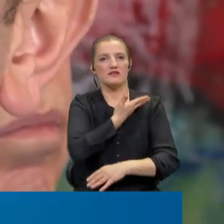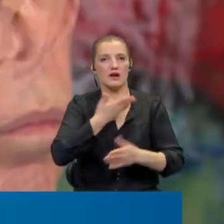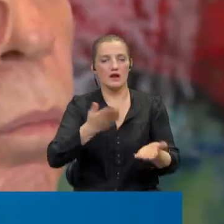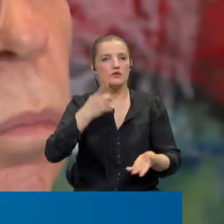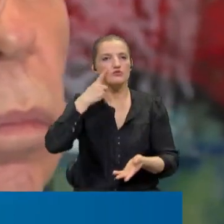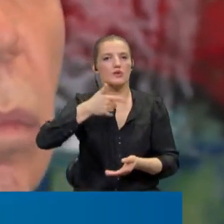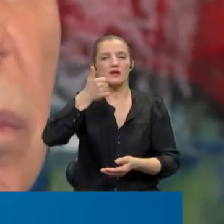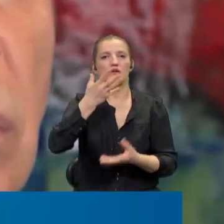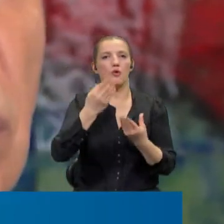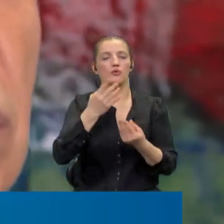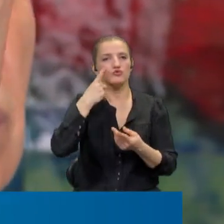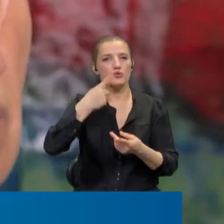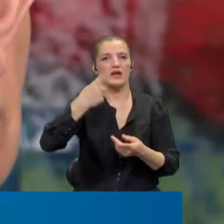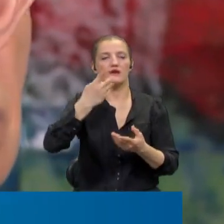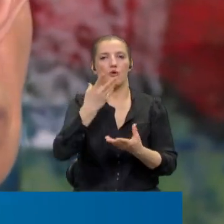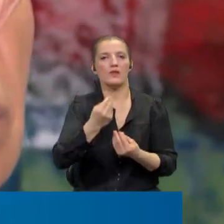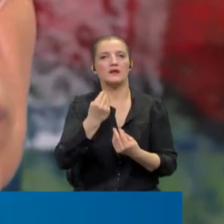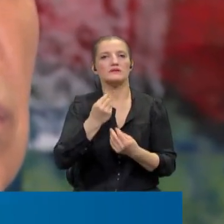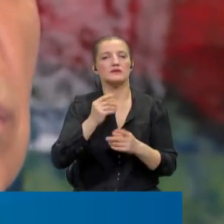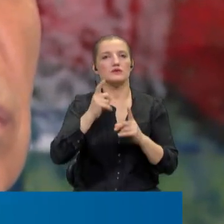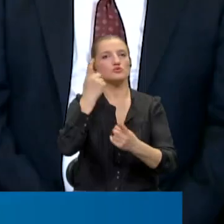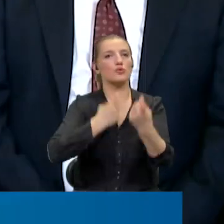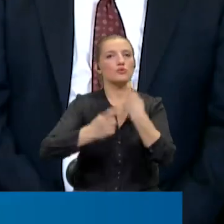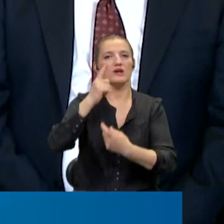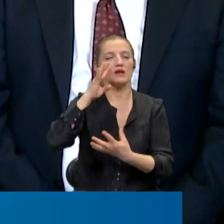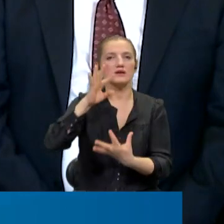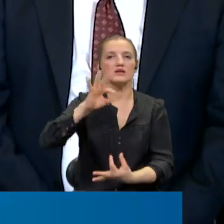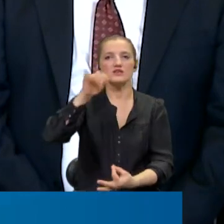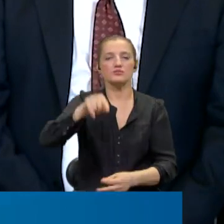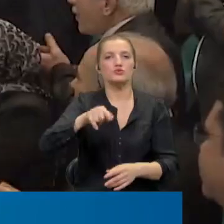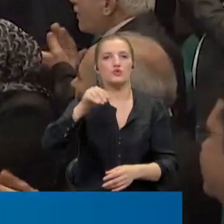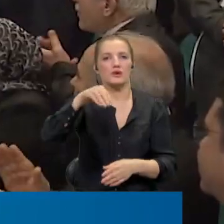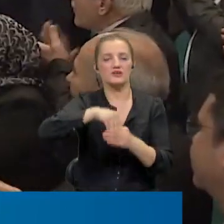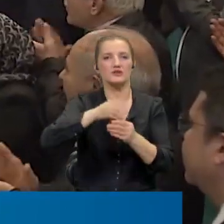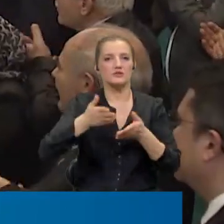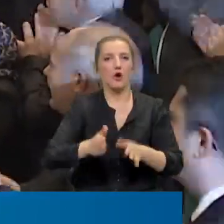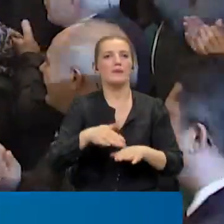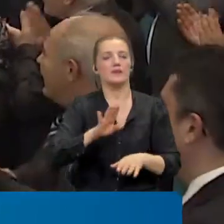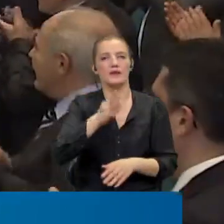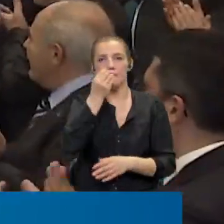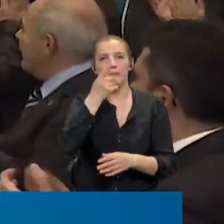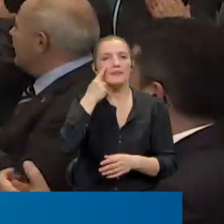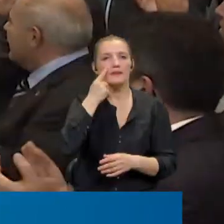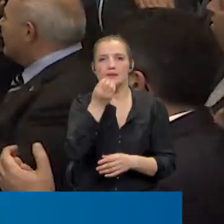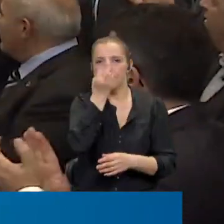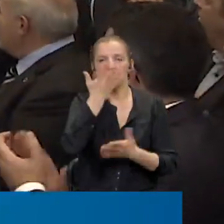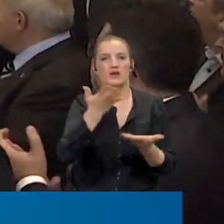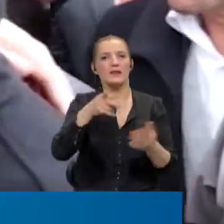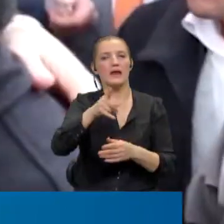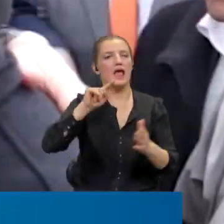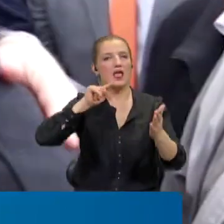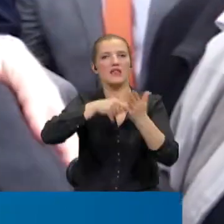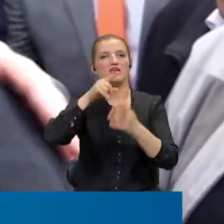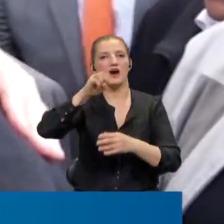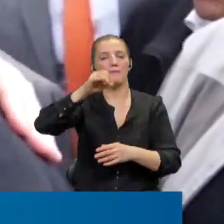cumhuriyetimize olan duygularımızı sorgulayacak kişi doğmadı bu topraklarda Bahçeli'nin İsim vermeden hedefine oturduğu